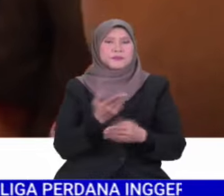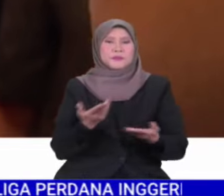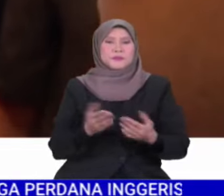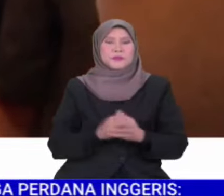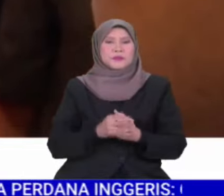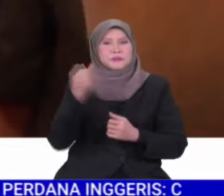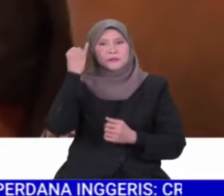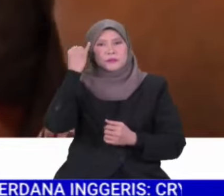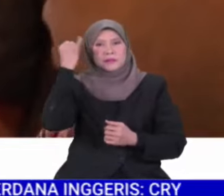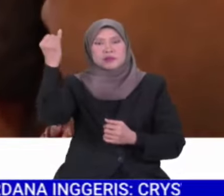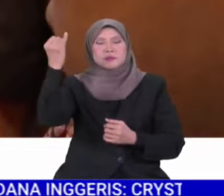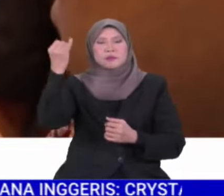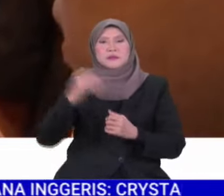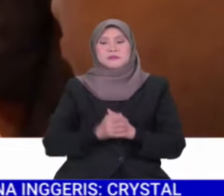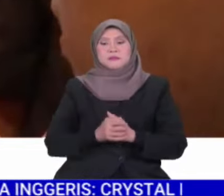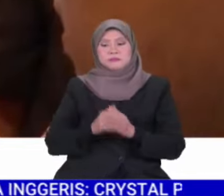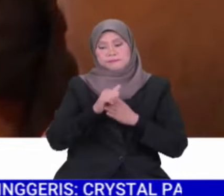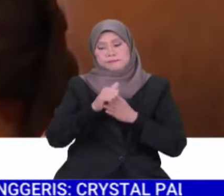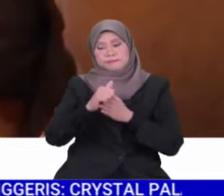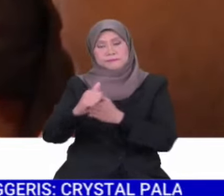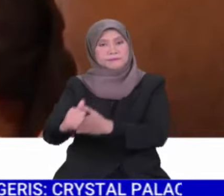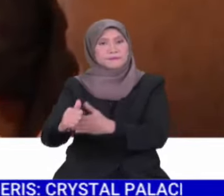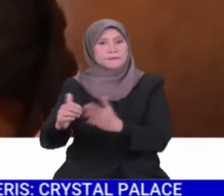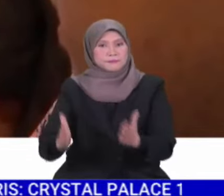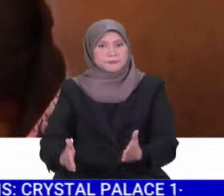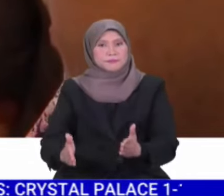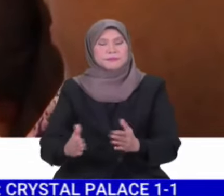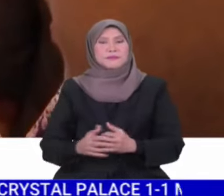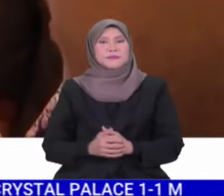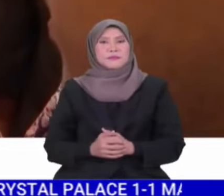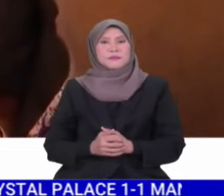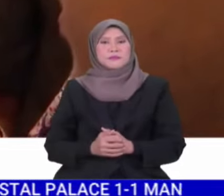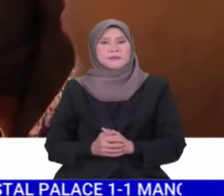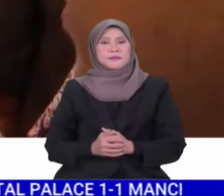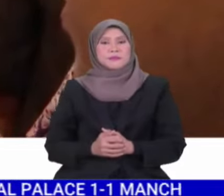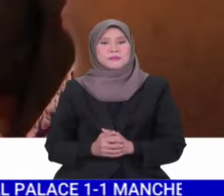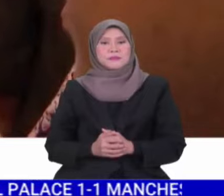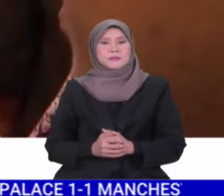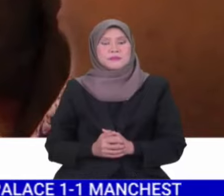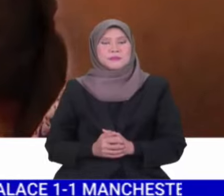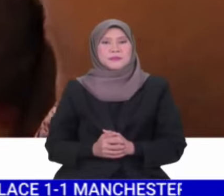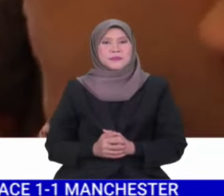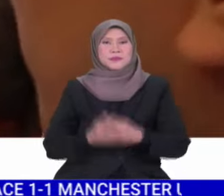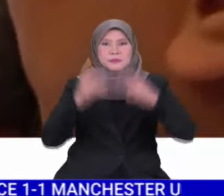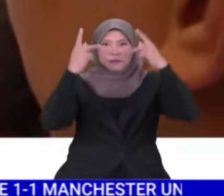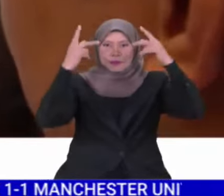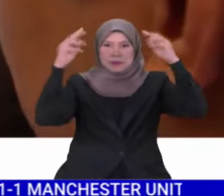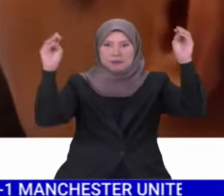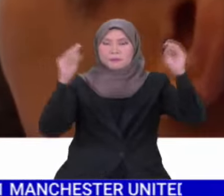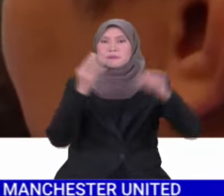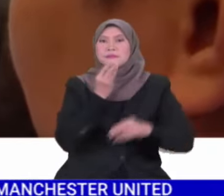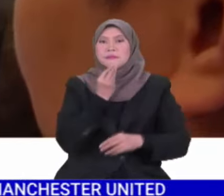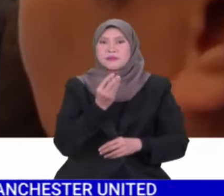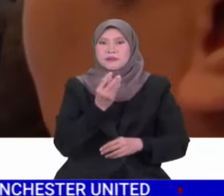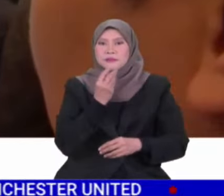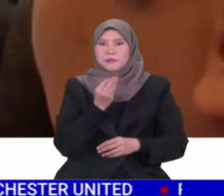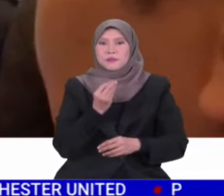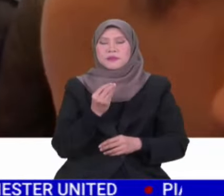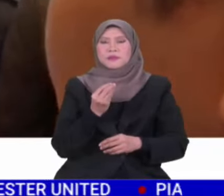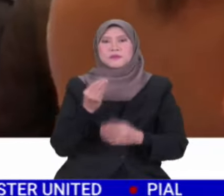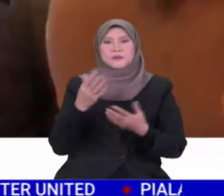idealisme seorang pemimpin. Dalam hal ini, Yang Berhormat Datuk Seri Anwar telah